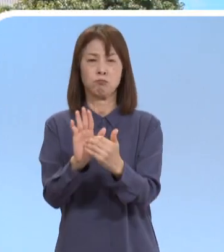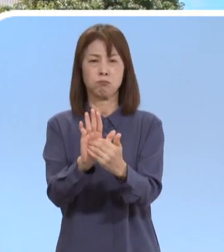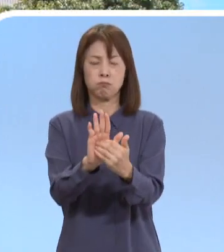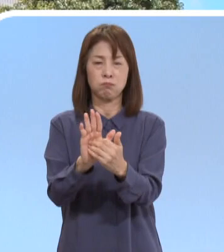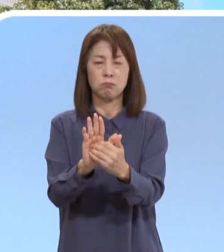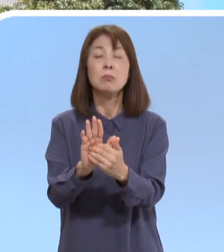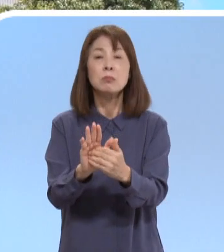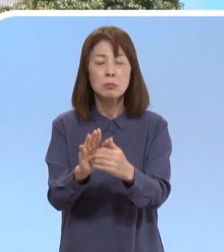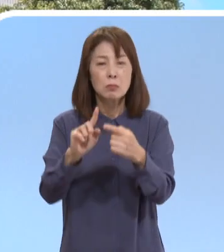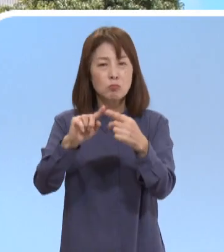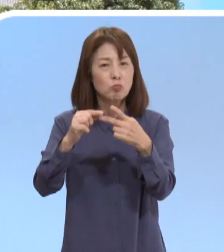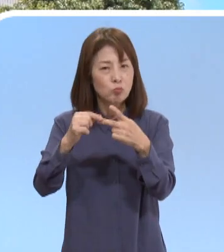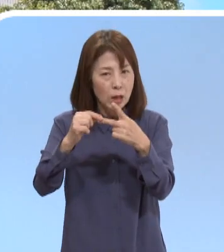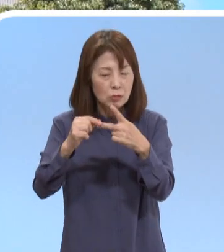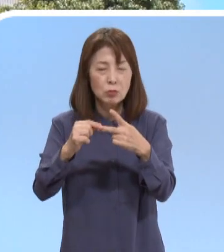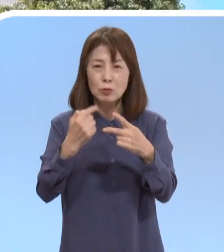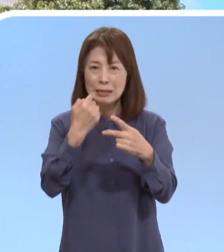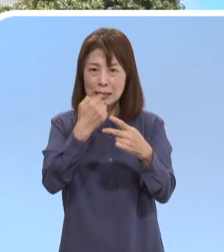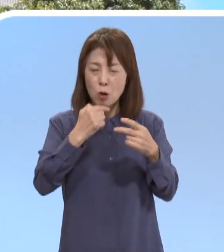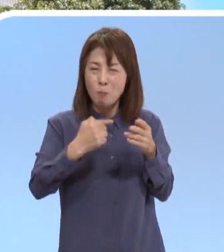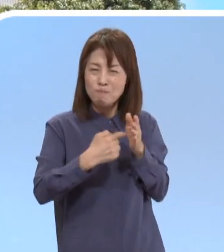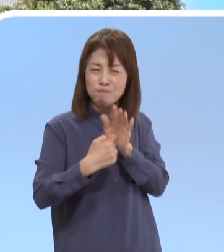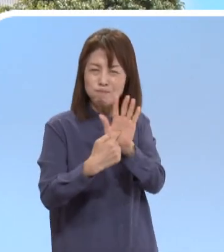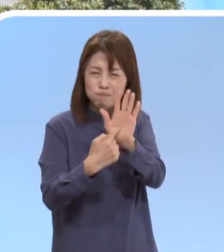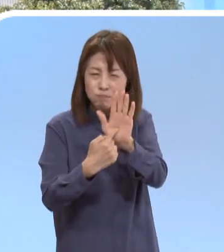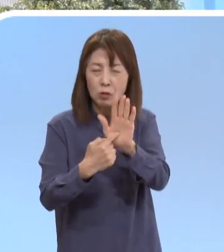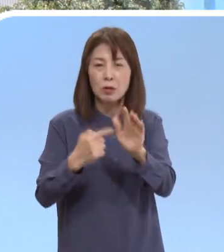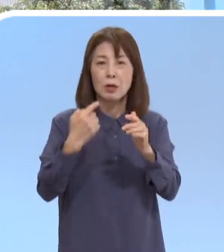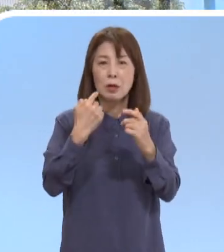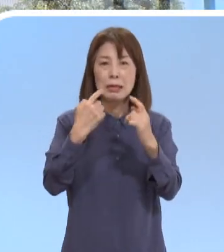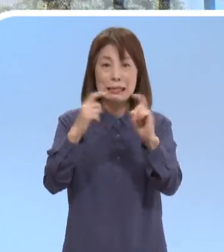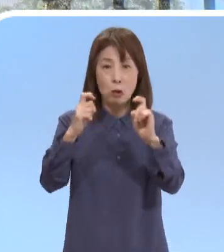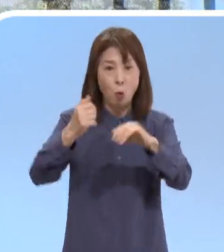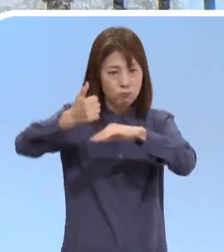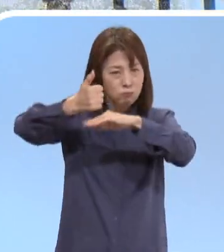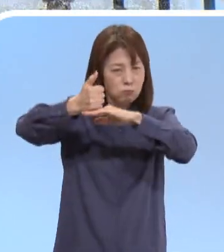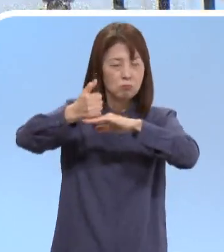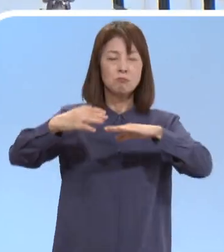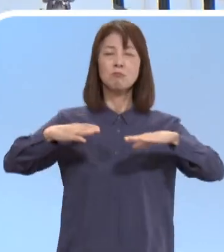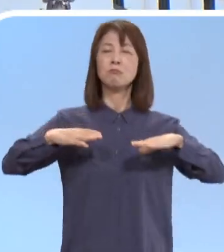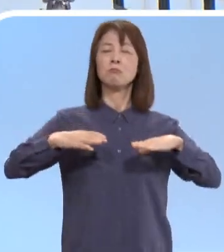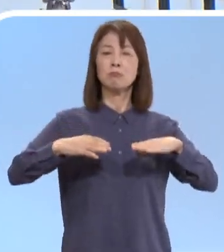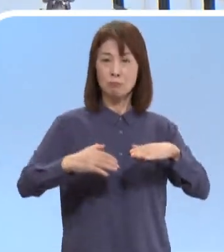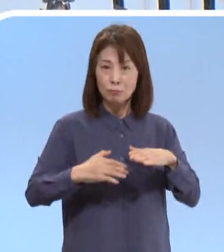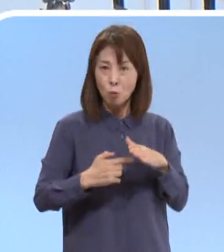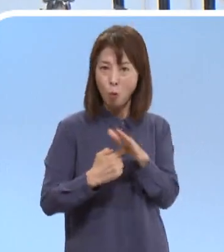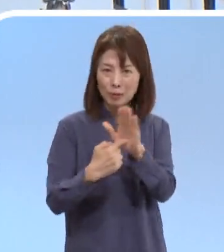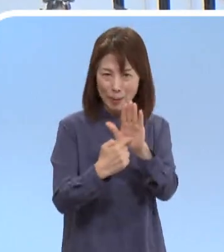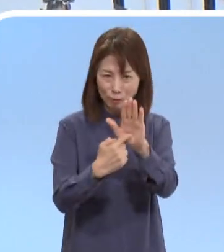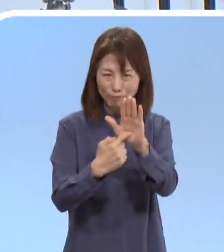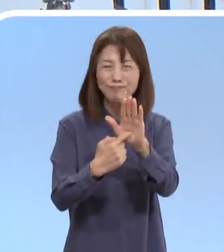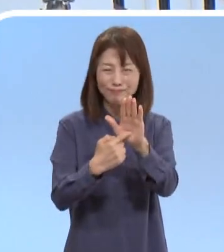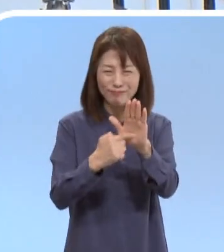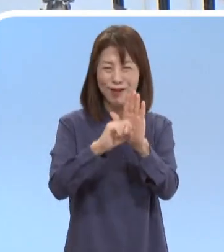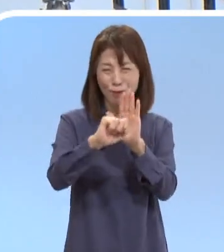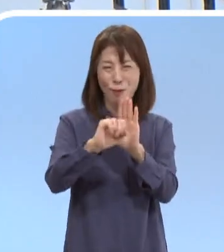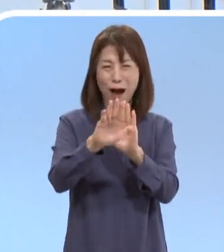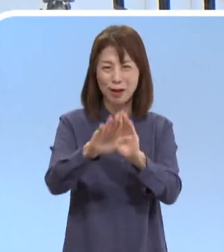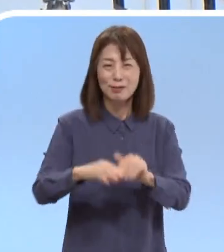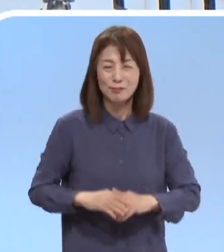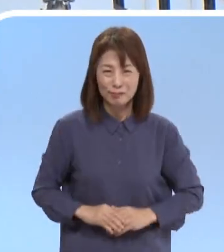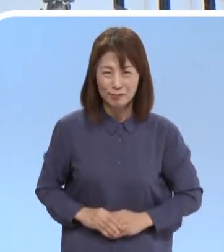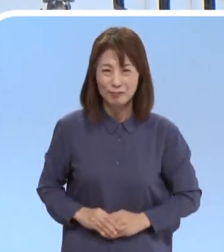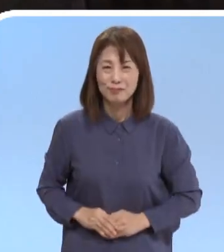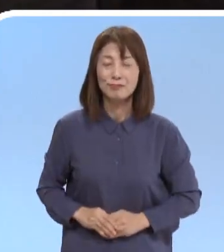しく大きなお城を作ることによって、はい、上司の威厳権力を示すという効果があると思われます